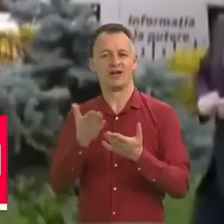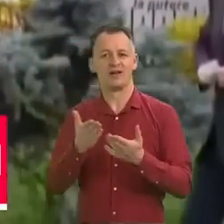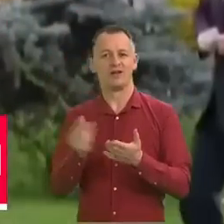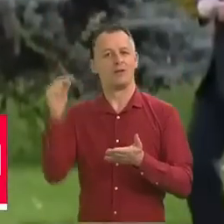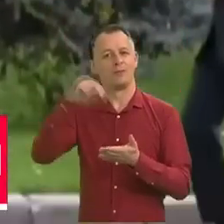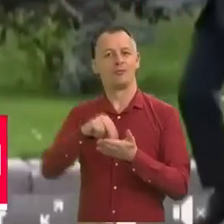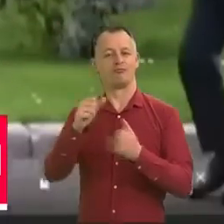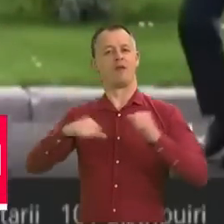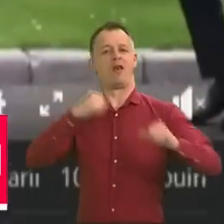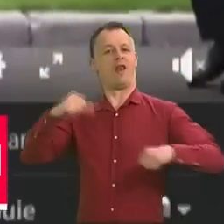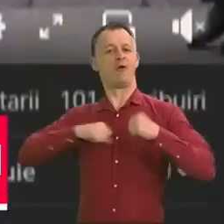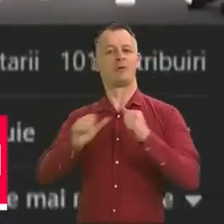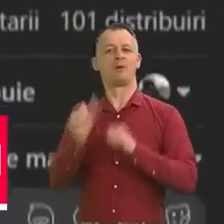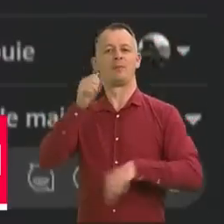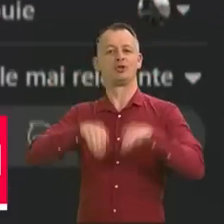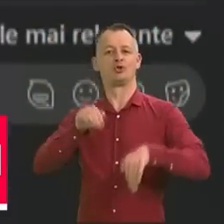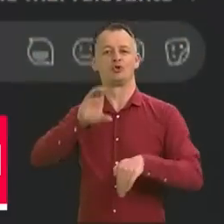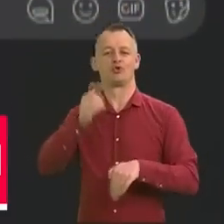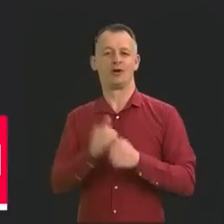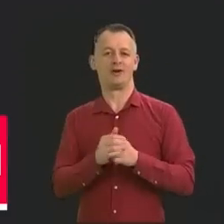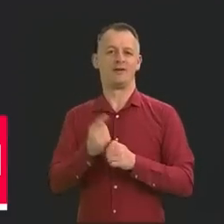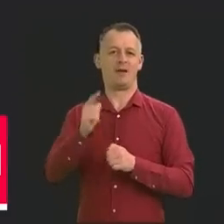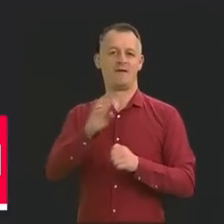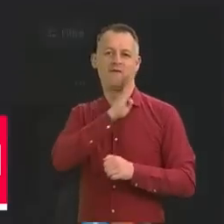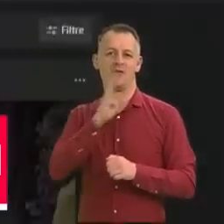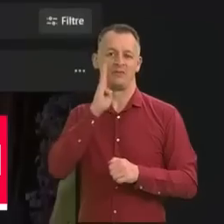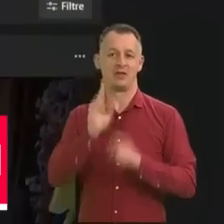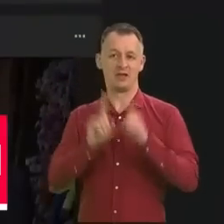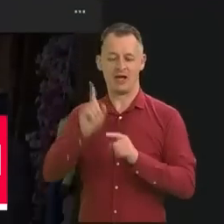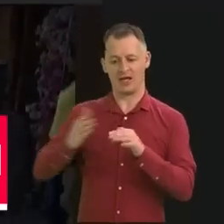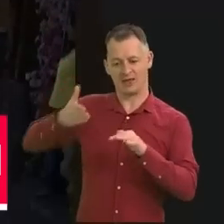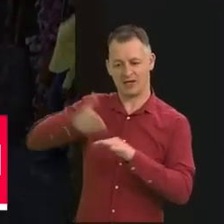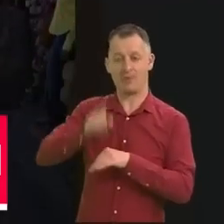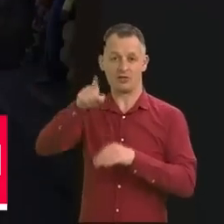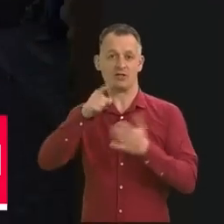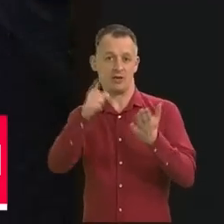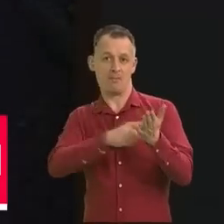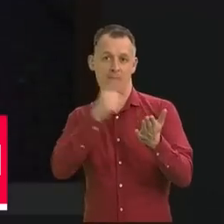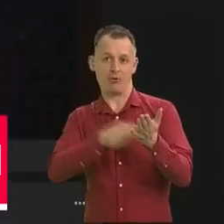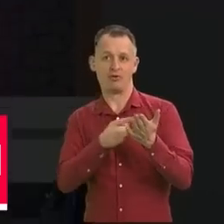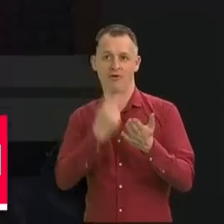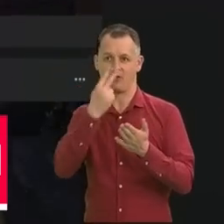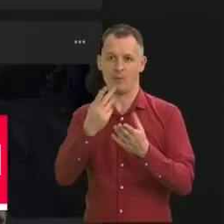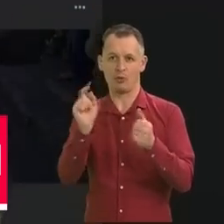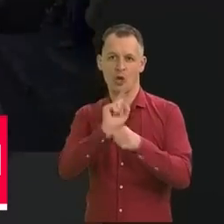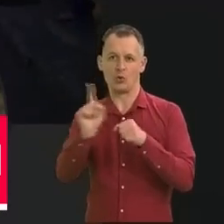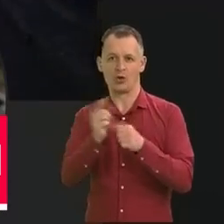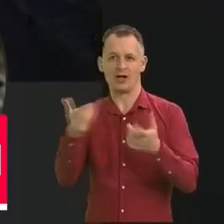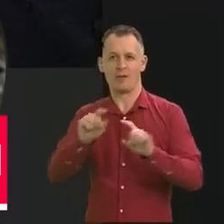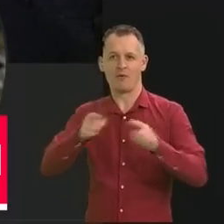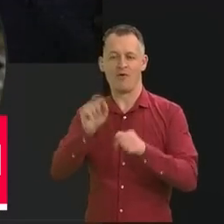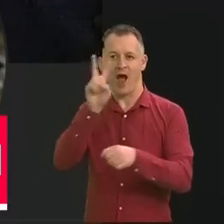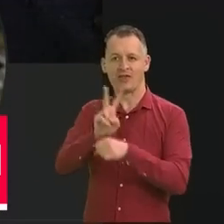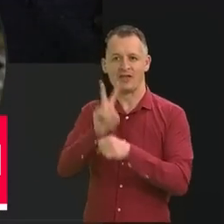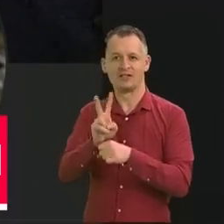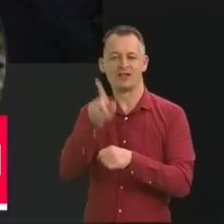pe prim-ministrul Nicolae Ciucă pe Facebook. Dacă accesăm însă profilurile acestor persoane, observăm imediat mai multe aspecte care atrag atenția.